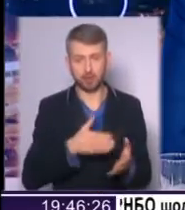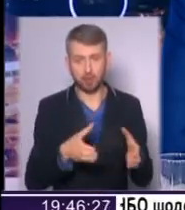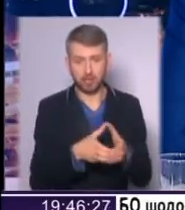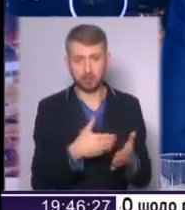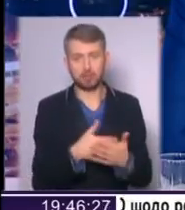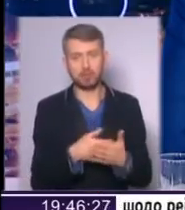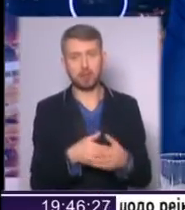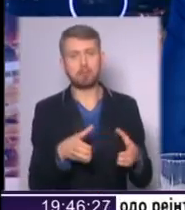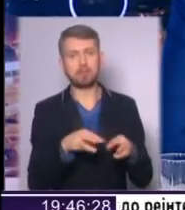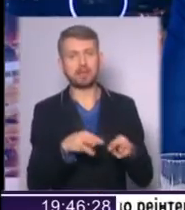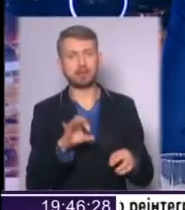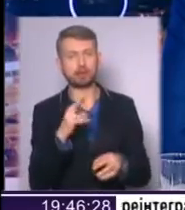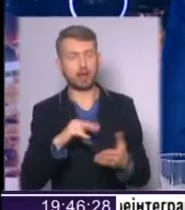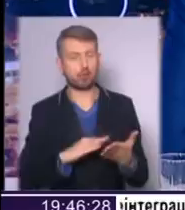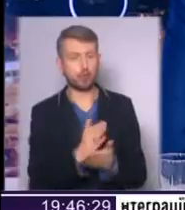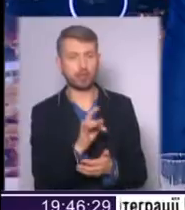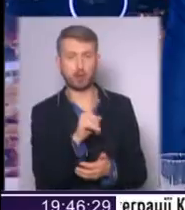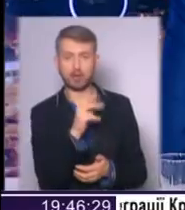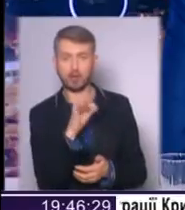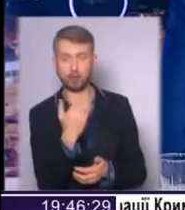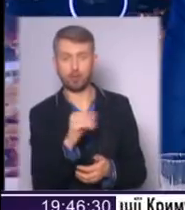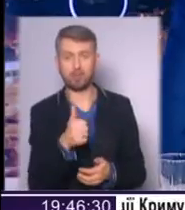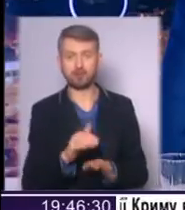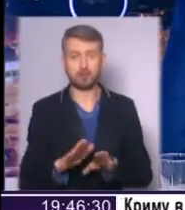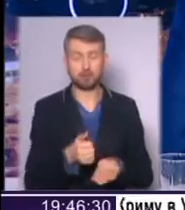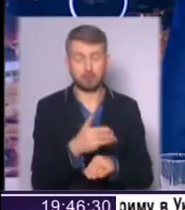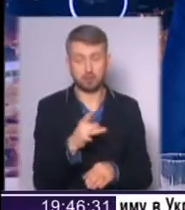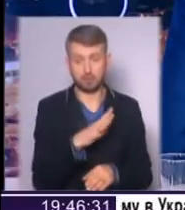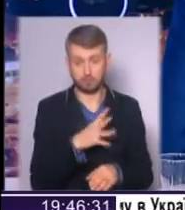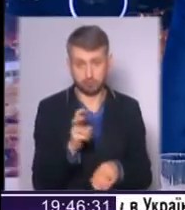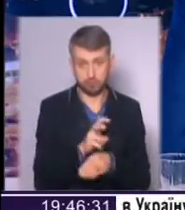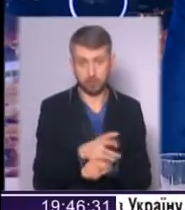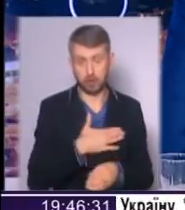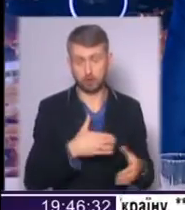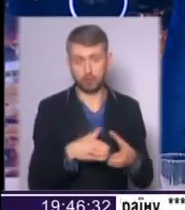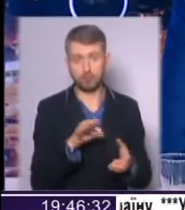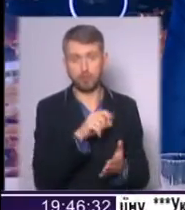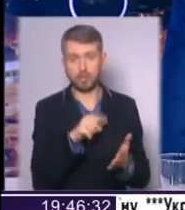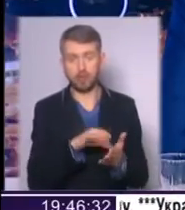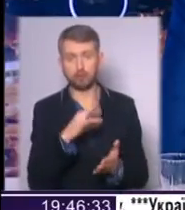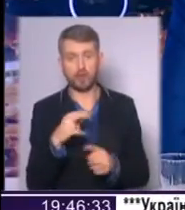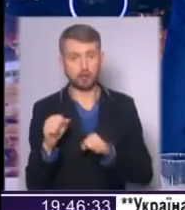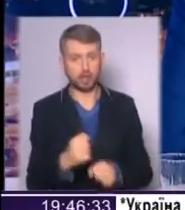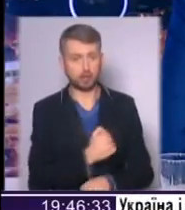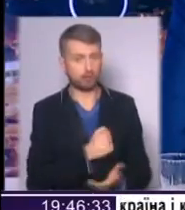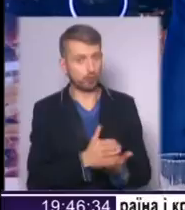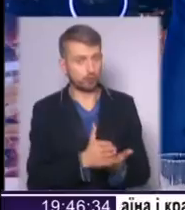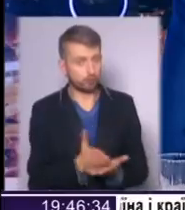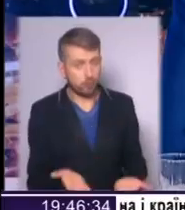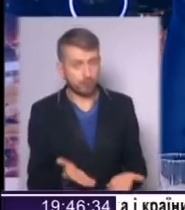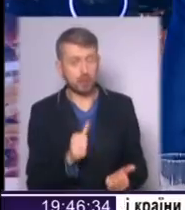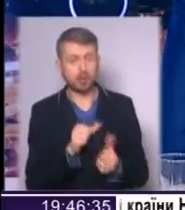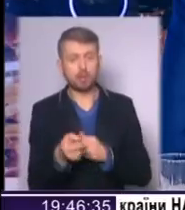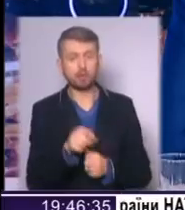наприклад, міністр соціальної політики пан Розенко, його перший заступник декілька разів був у нас на комітеті по питаннях соціального захисту військовослужбових. Так. Окрім